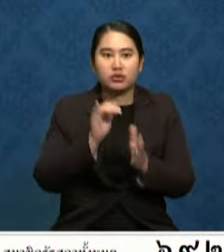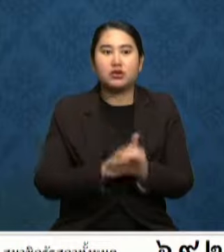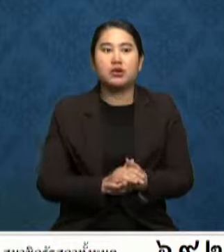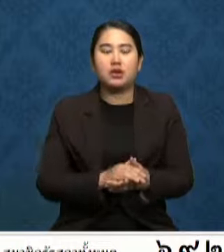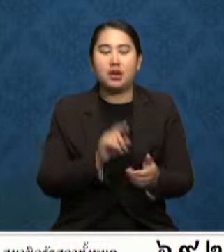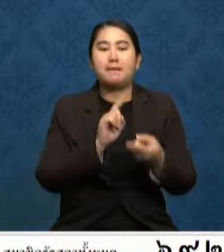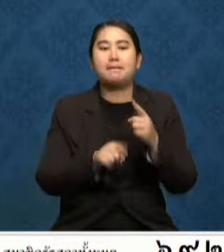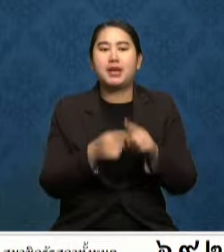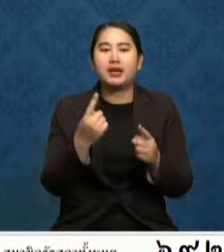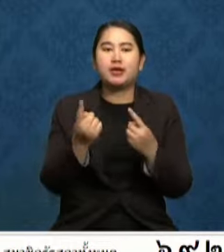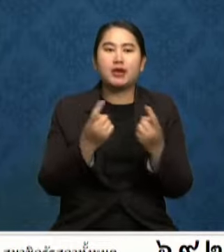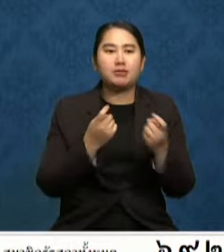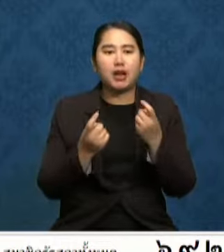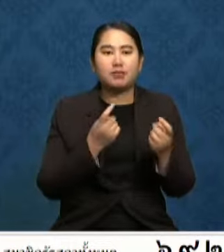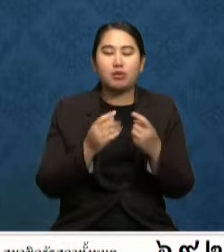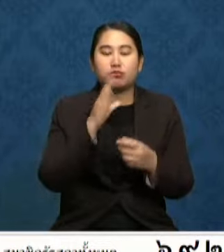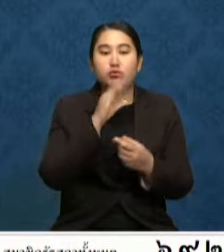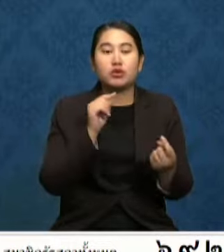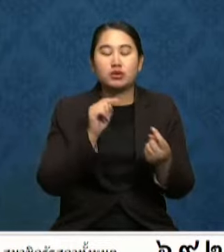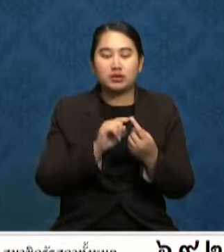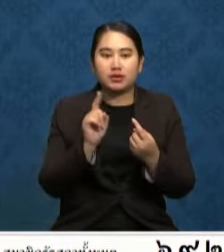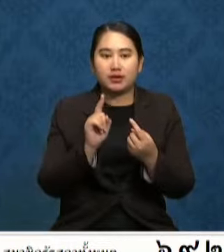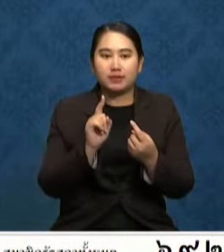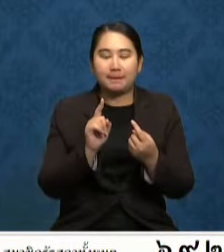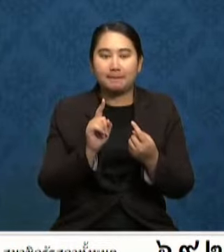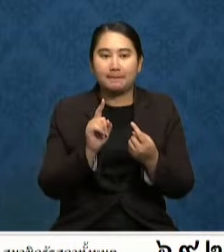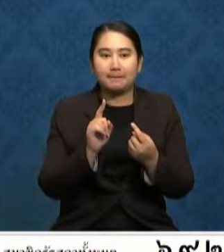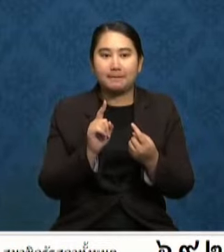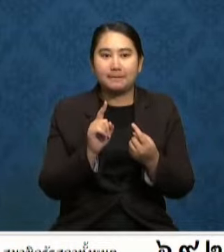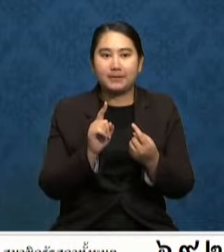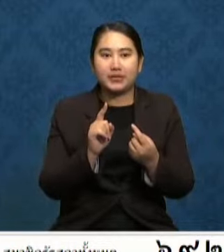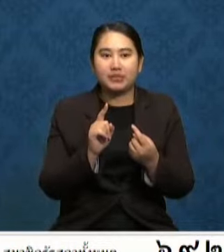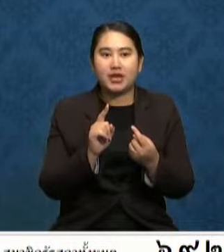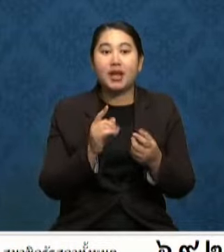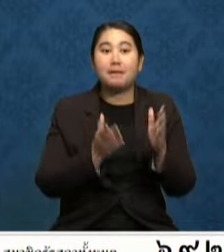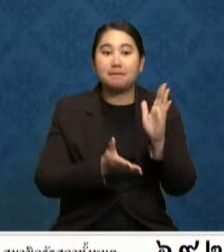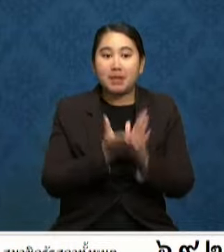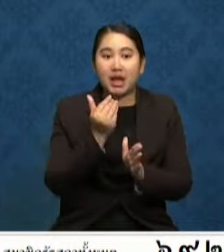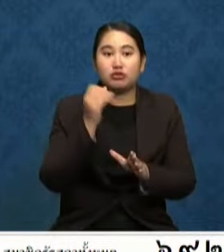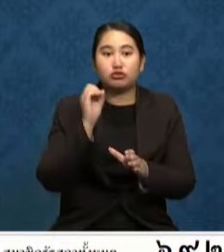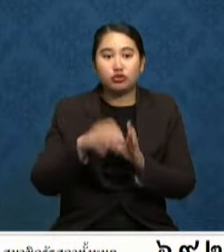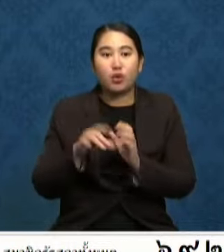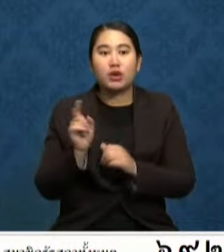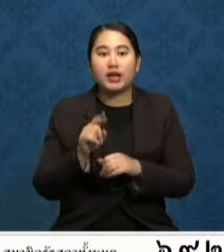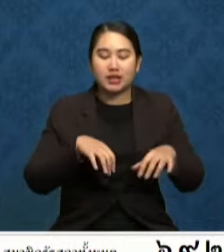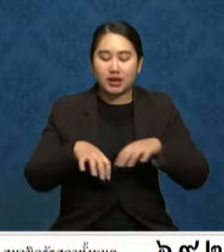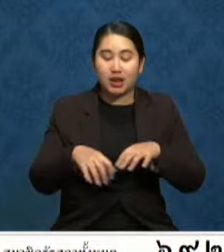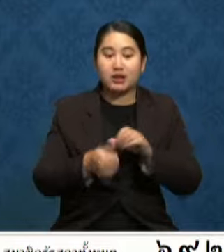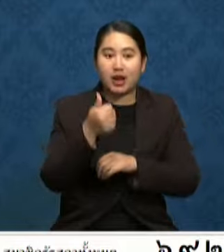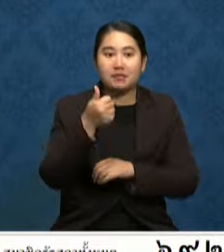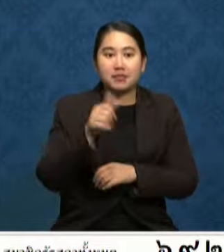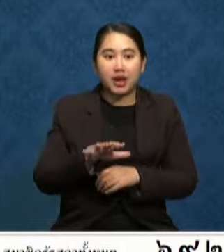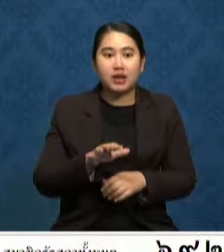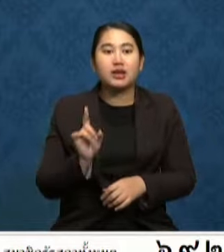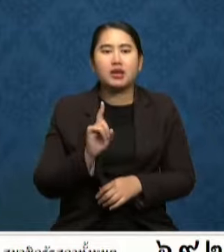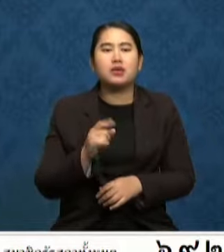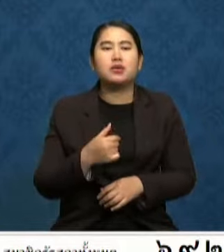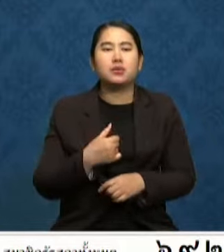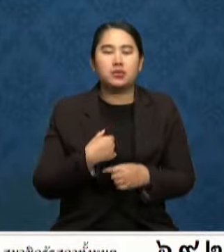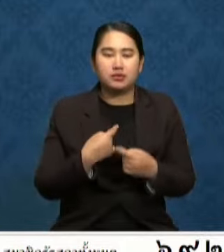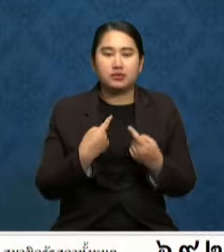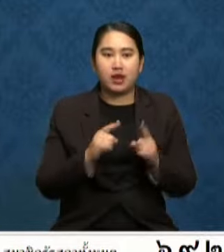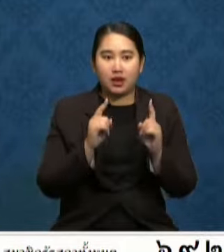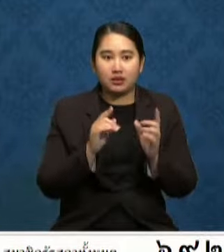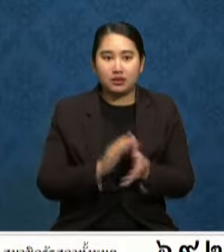เพื่อนก็มาถามมาพูดถเรื่องของจะสำเร็ไหมจะบทิงานได้ไหมอัี้อีเรื่องนึง